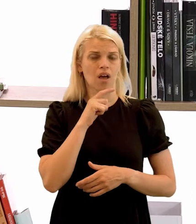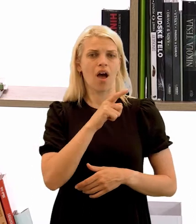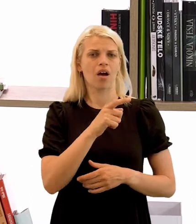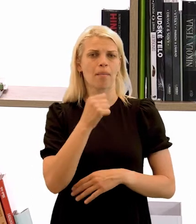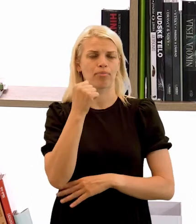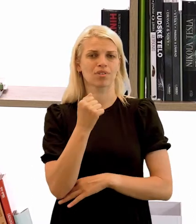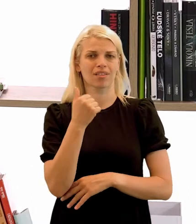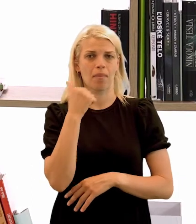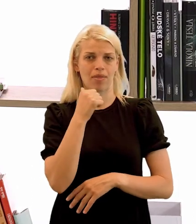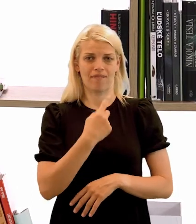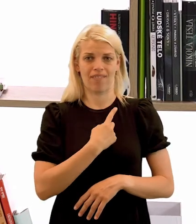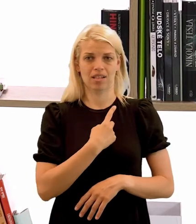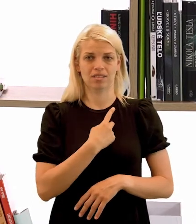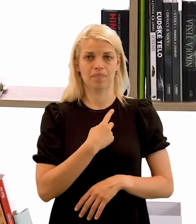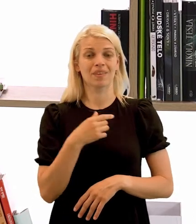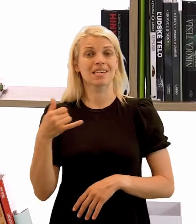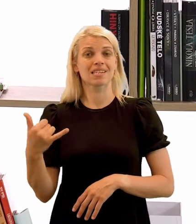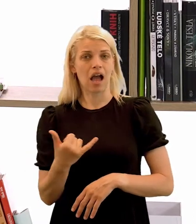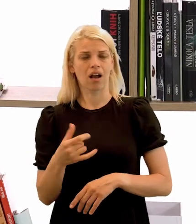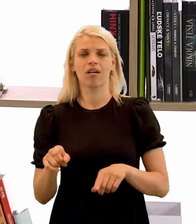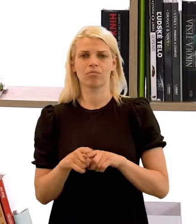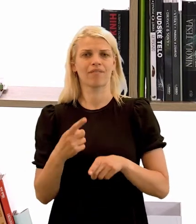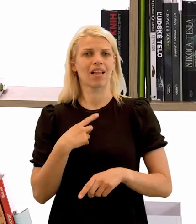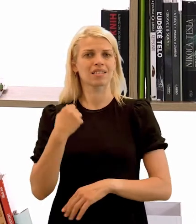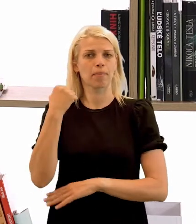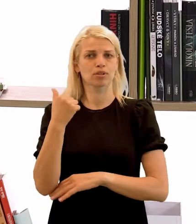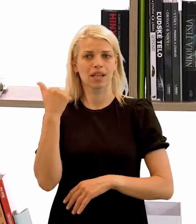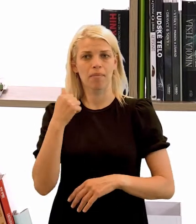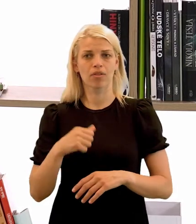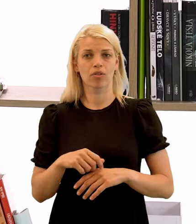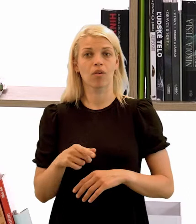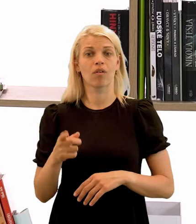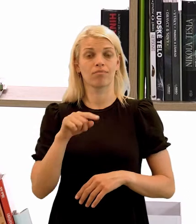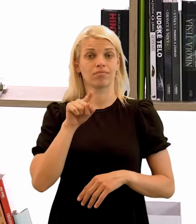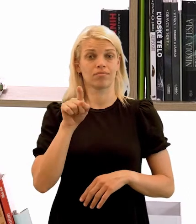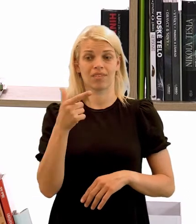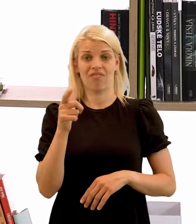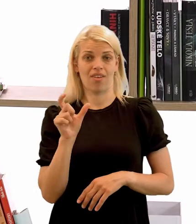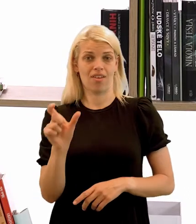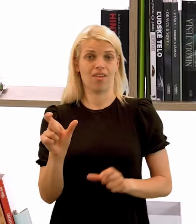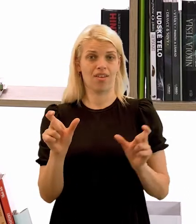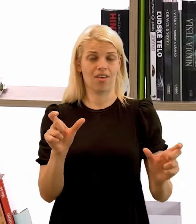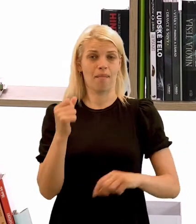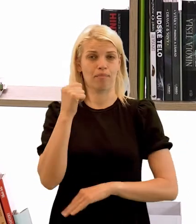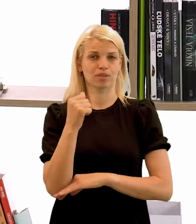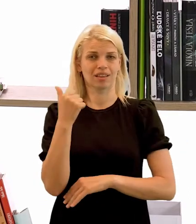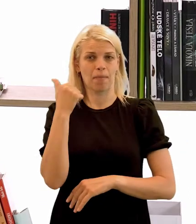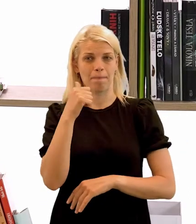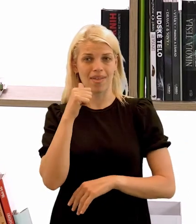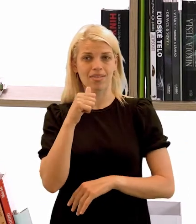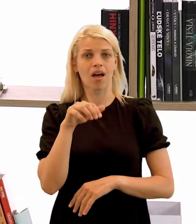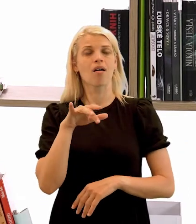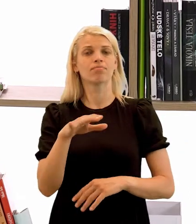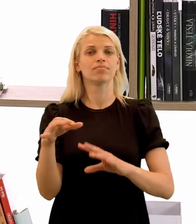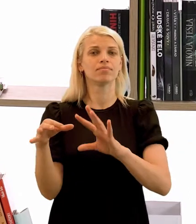je to vlastné podstatné meno. Janka je tiež vlastné podstatné meno. A tieto podstatné mená, tieto slova ja